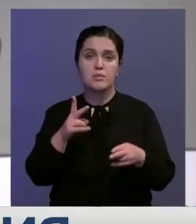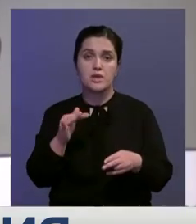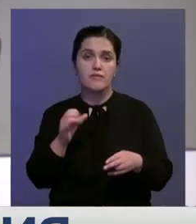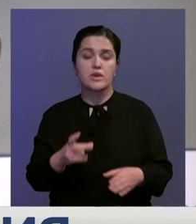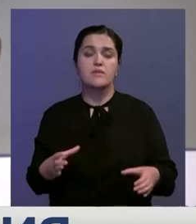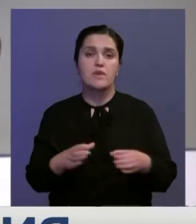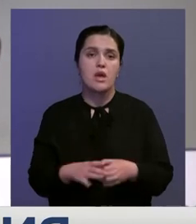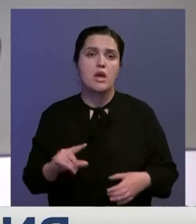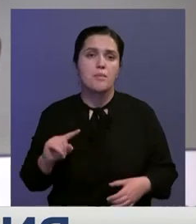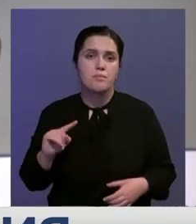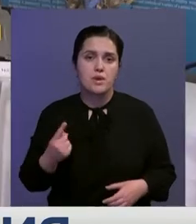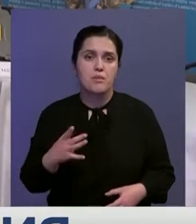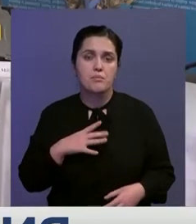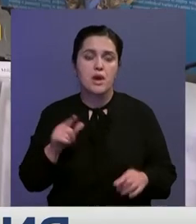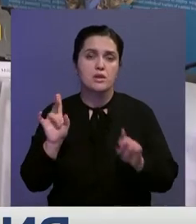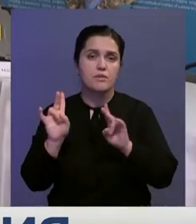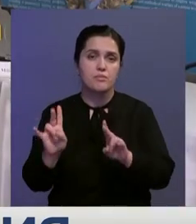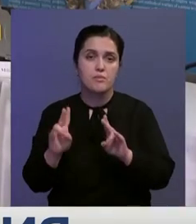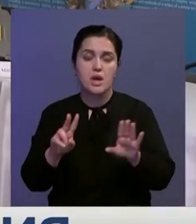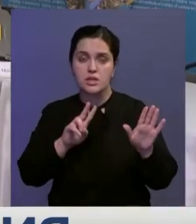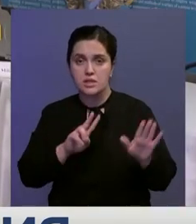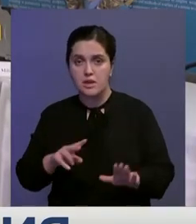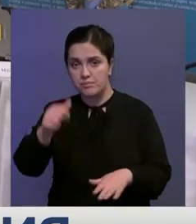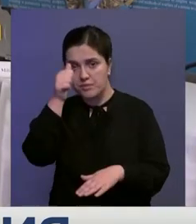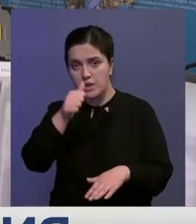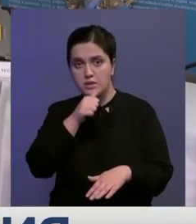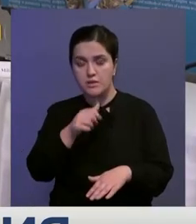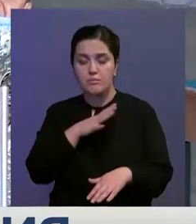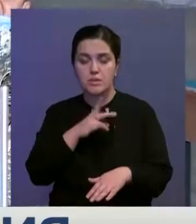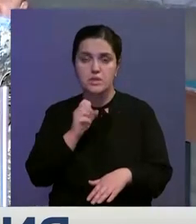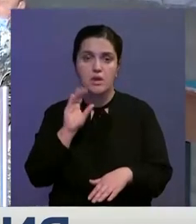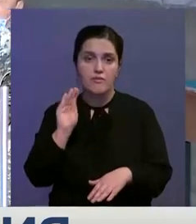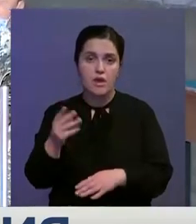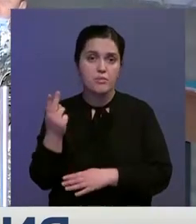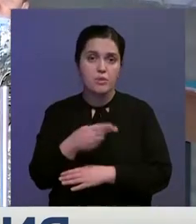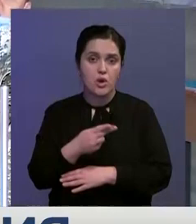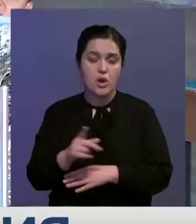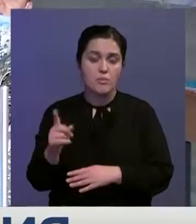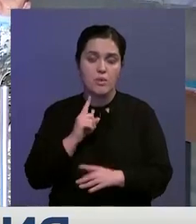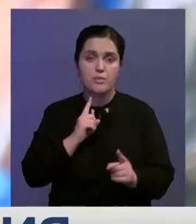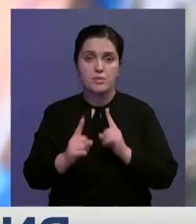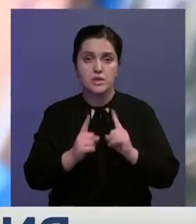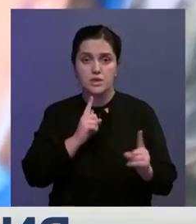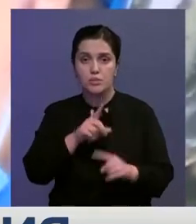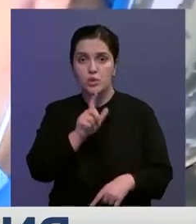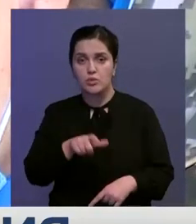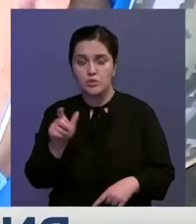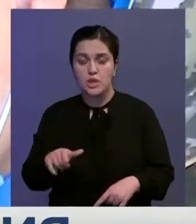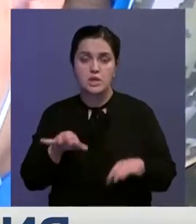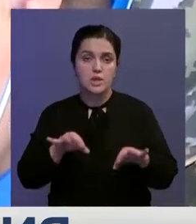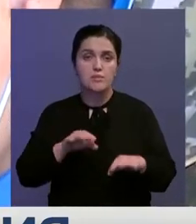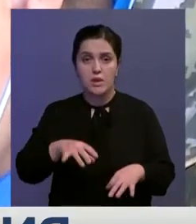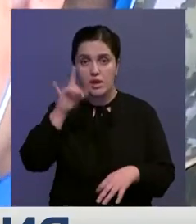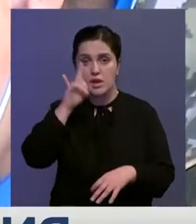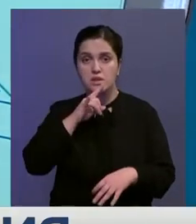составе самой первой роты. Там он находился 7 месяцев и отвечал за выставление блокпостов для контроля над перемещением людей и транспорта.